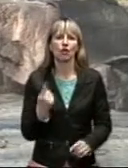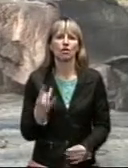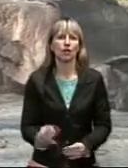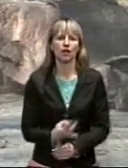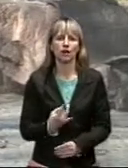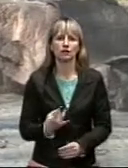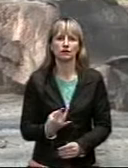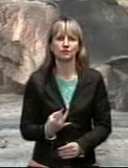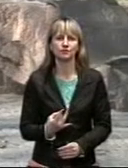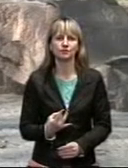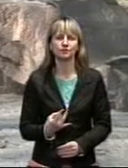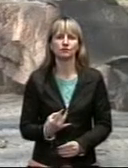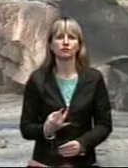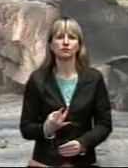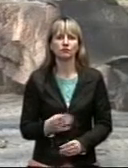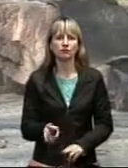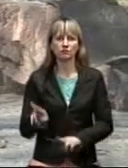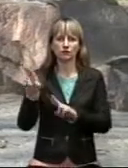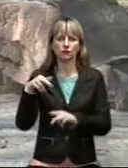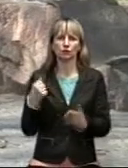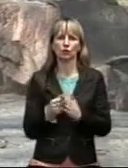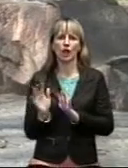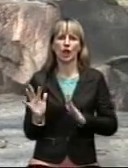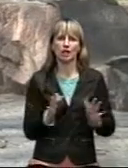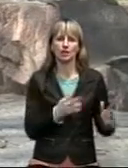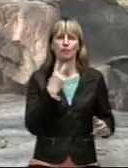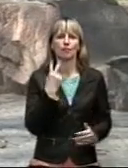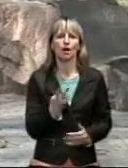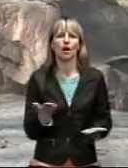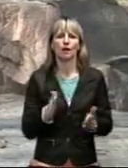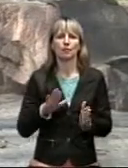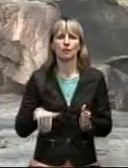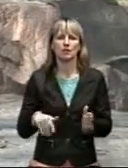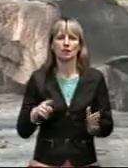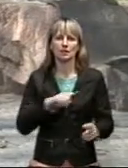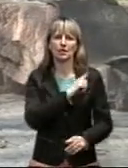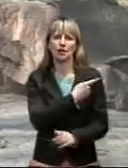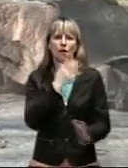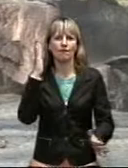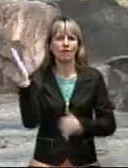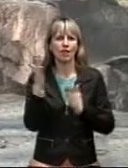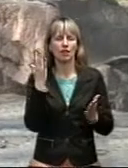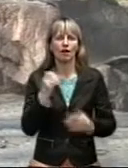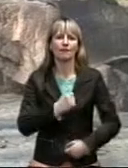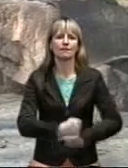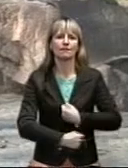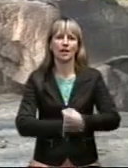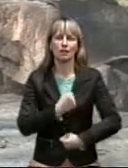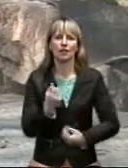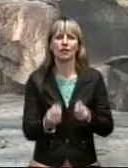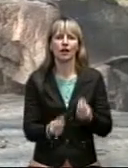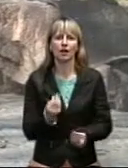разу мисливець пішов до лісу і побачив, як після буревію ведмідь грає на